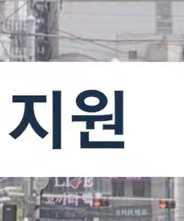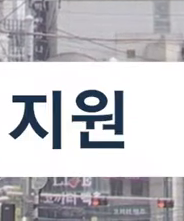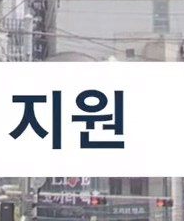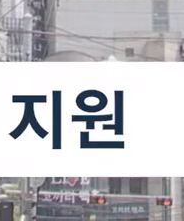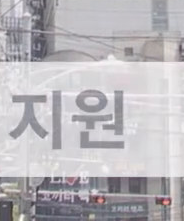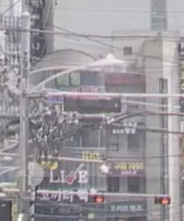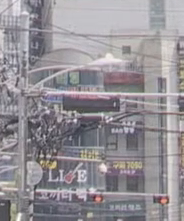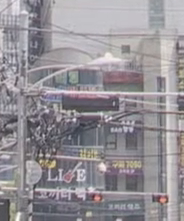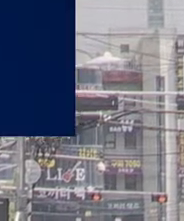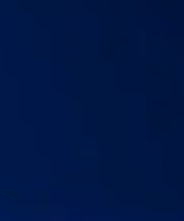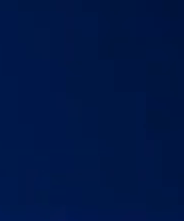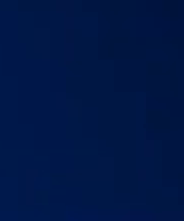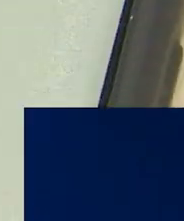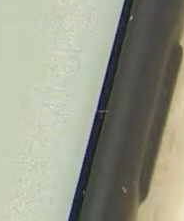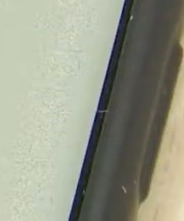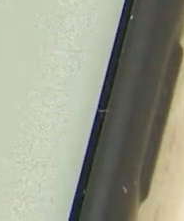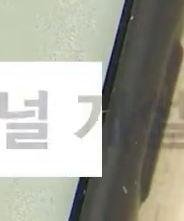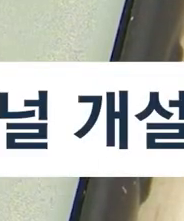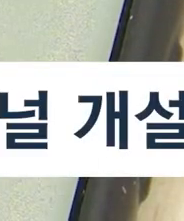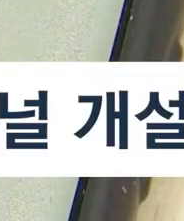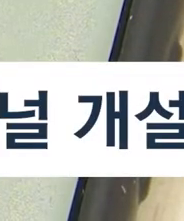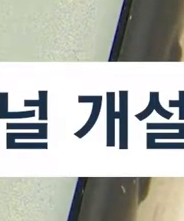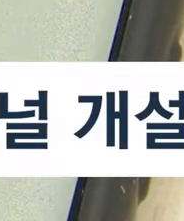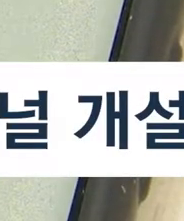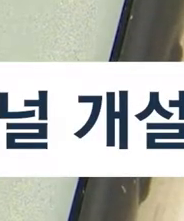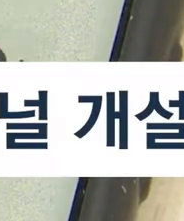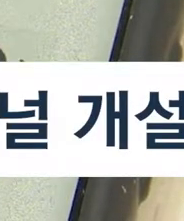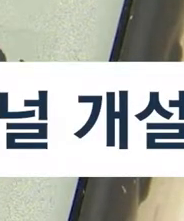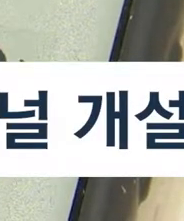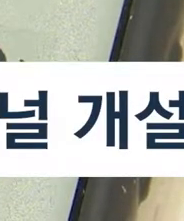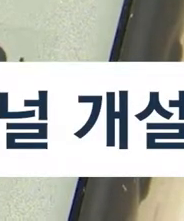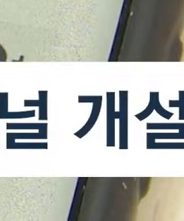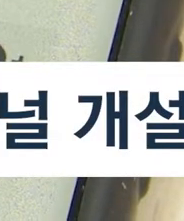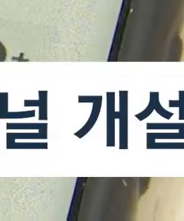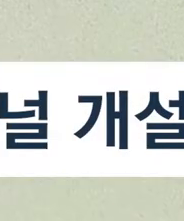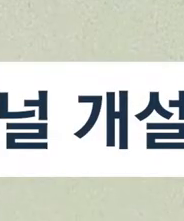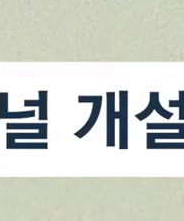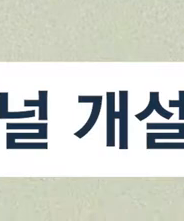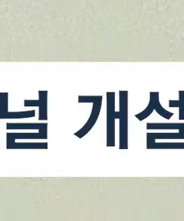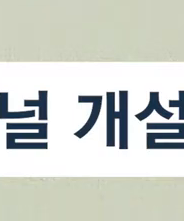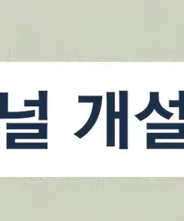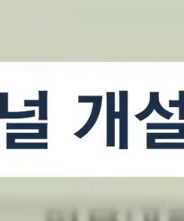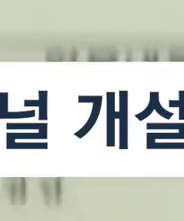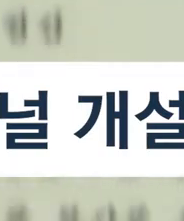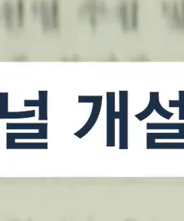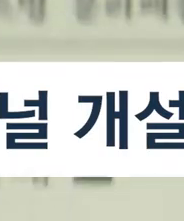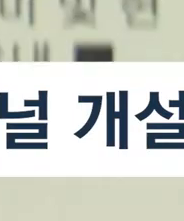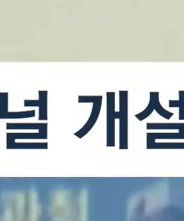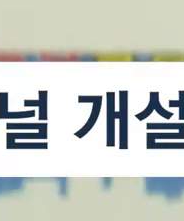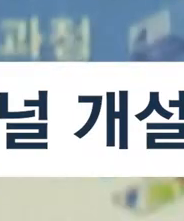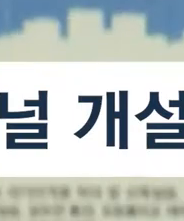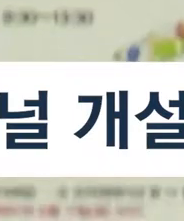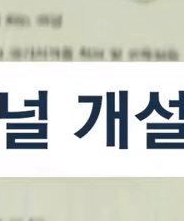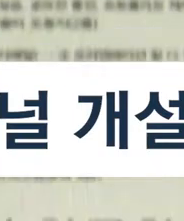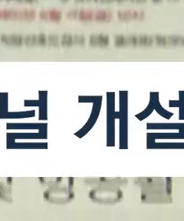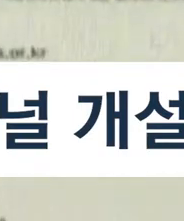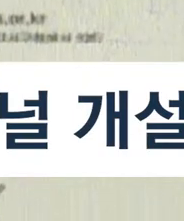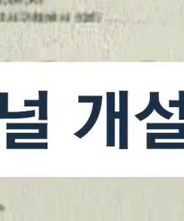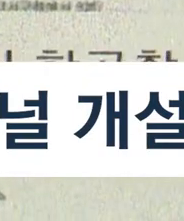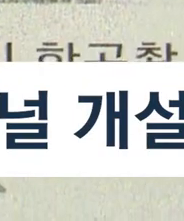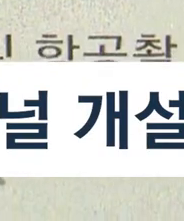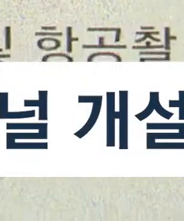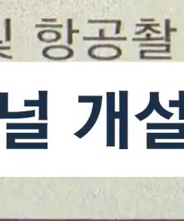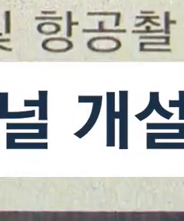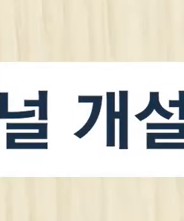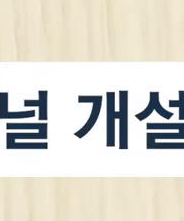지원합니다 9 감소 부가 코론 알고 사태 장기 바로 구직에 어려움을 겪고 있는 국민들을 위해 강서구 일자리센터